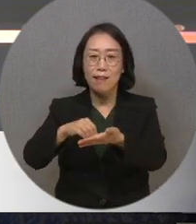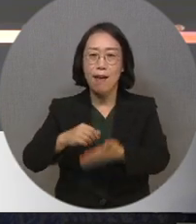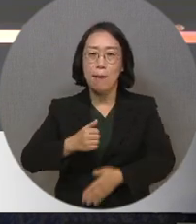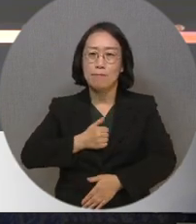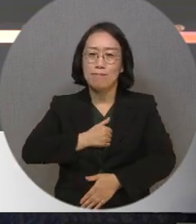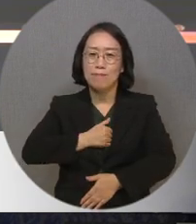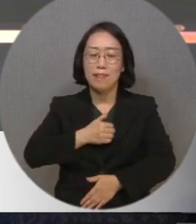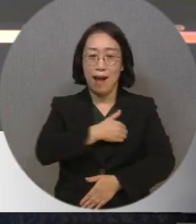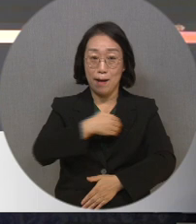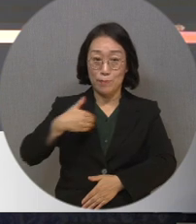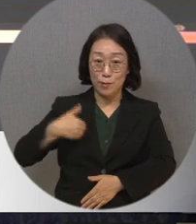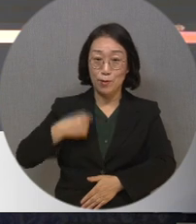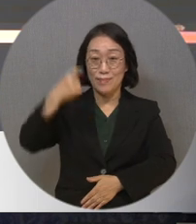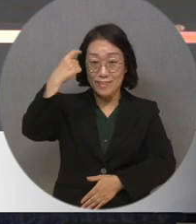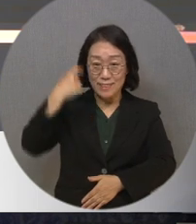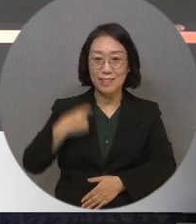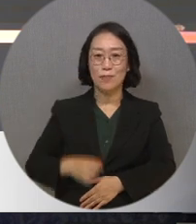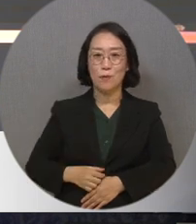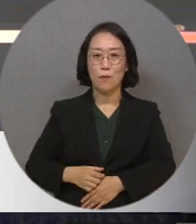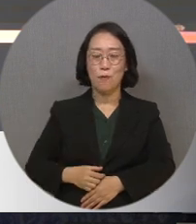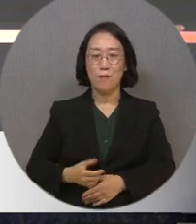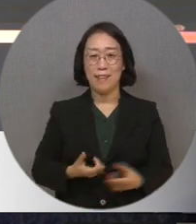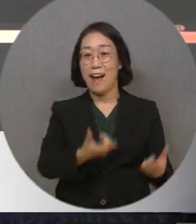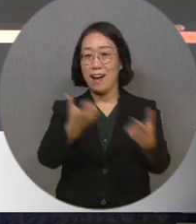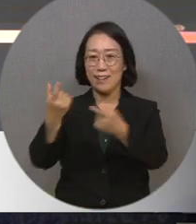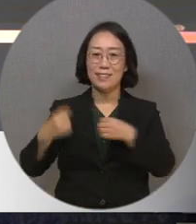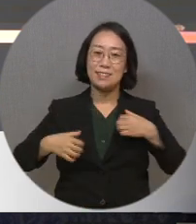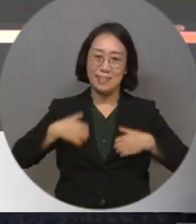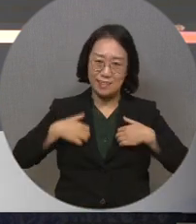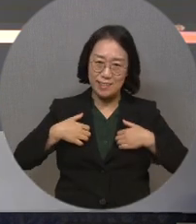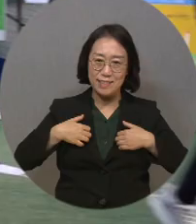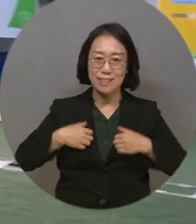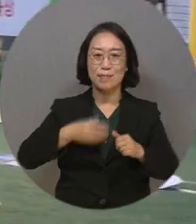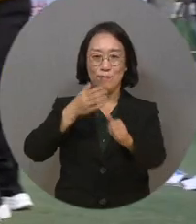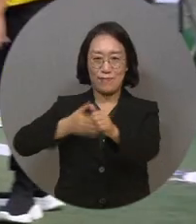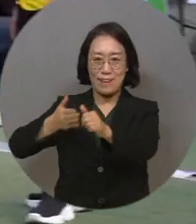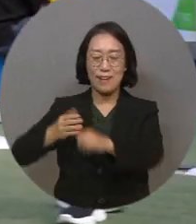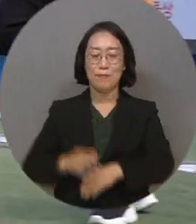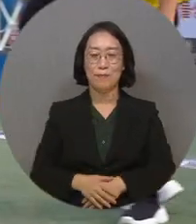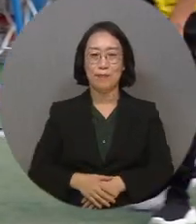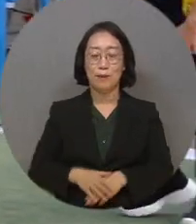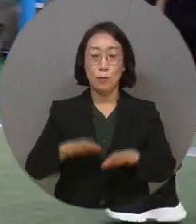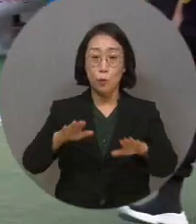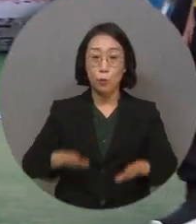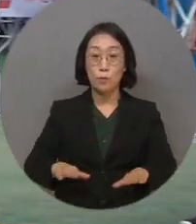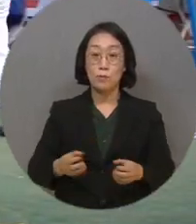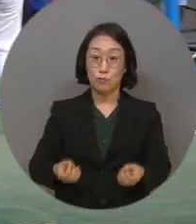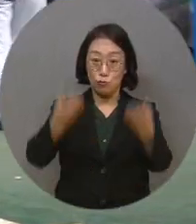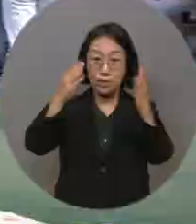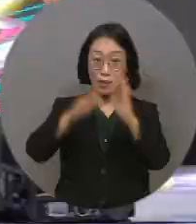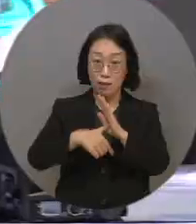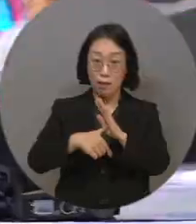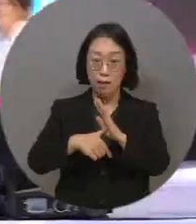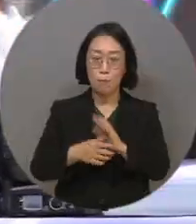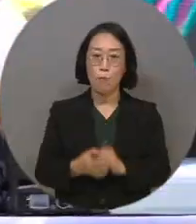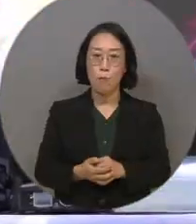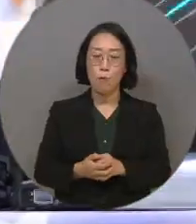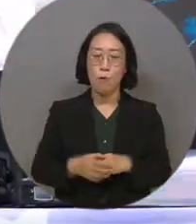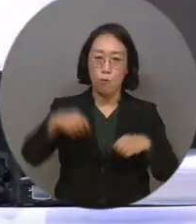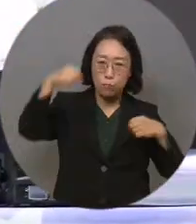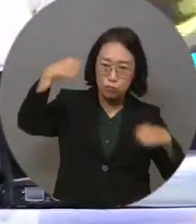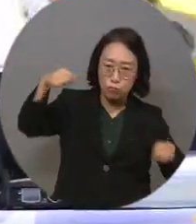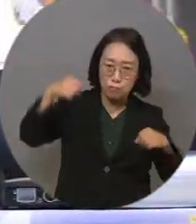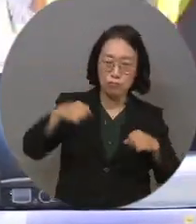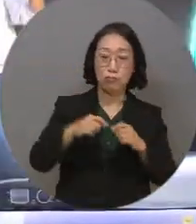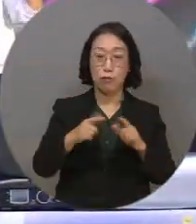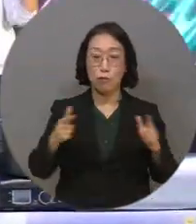뿌듯한 감정을 느끼시고 같이 즐겨주셨으면 합니다. 이날 행사에서는 각종 체험 행사와 더불어 청소년들의